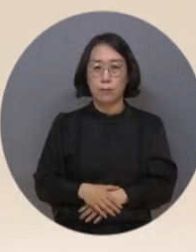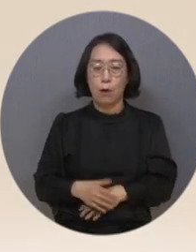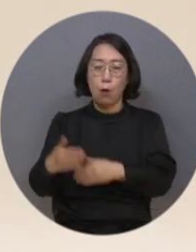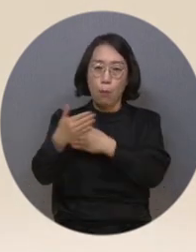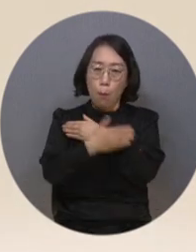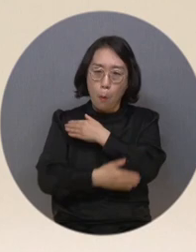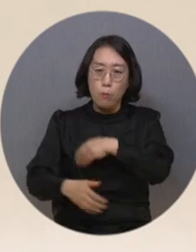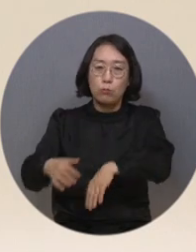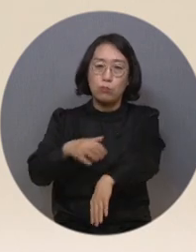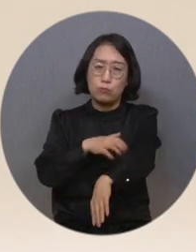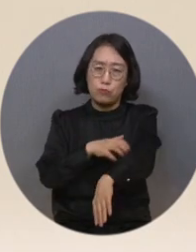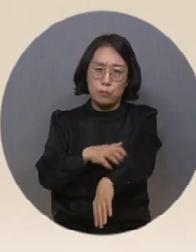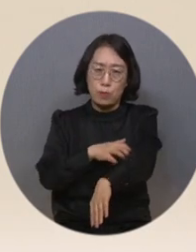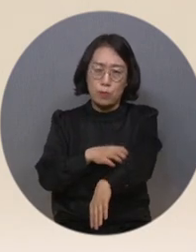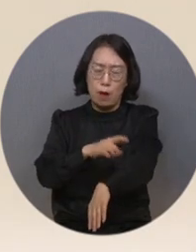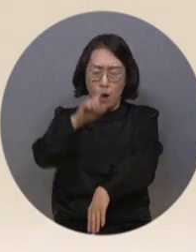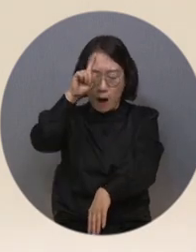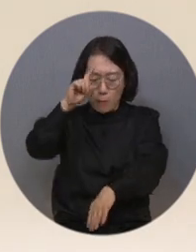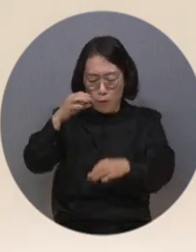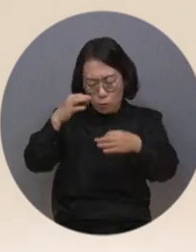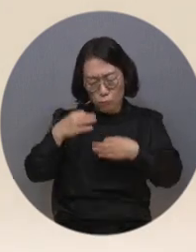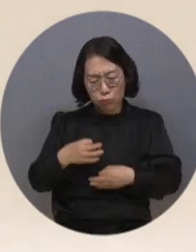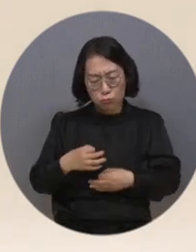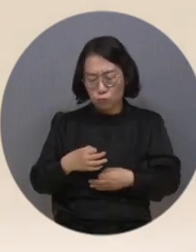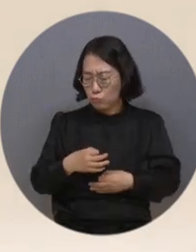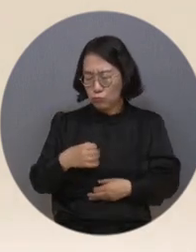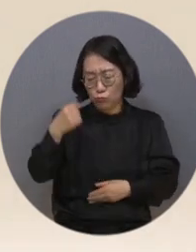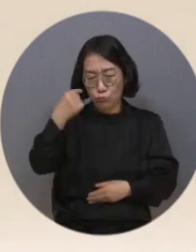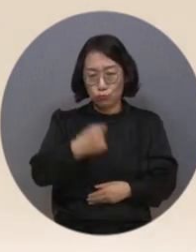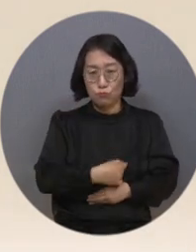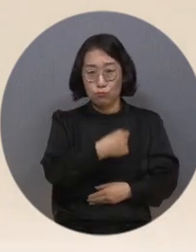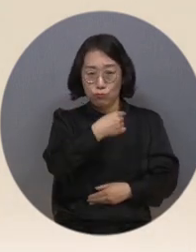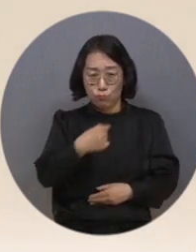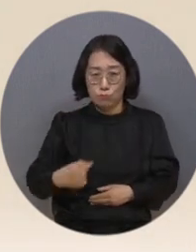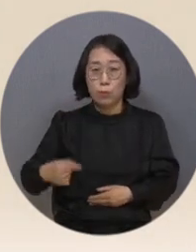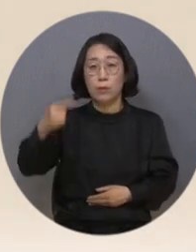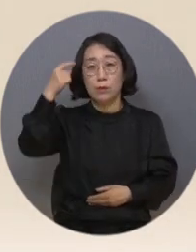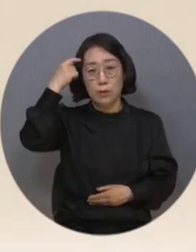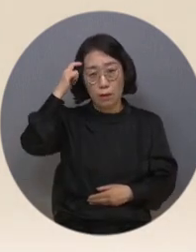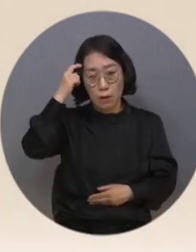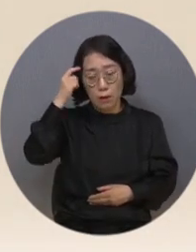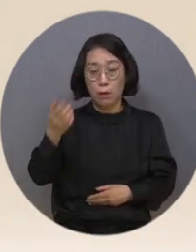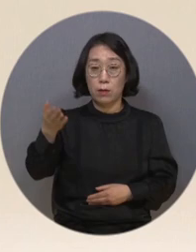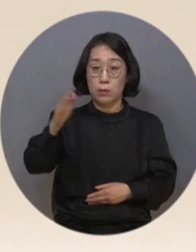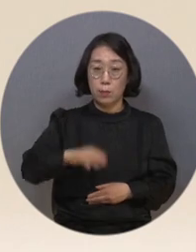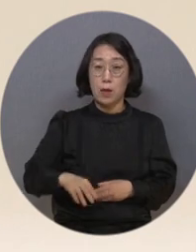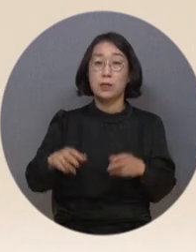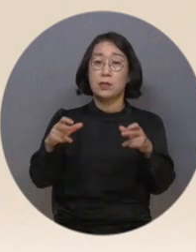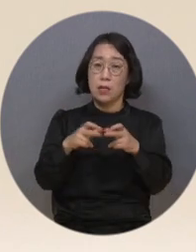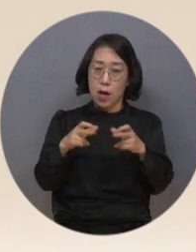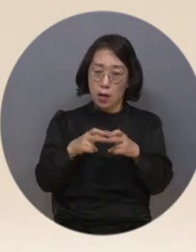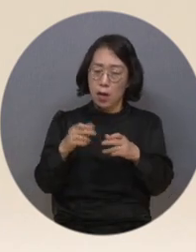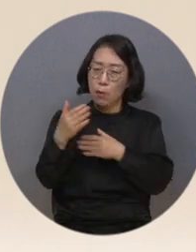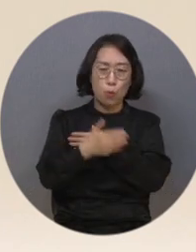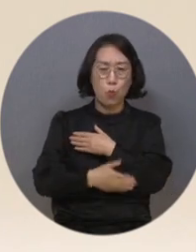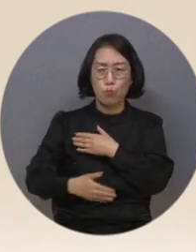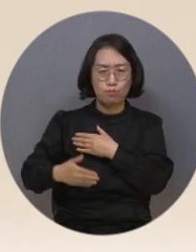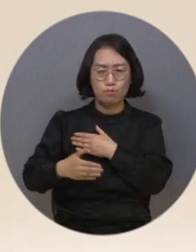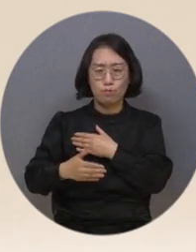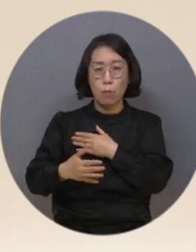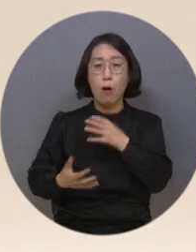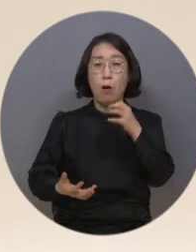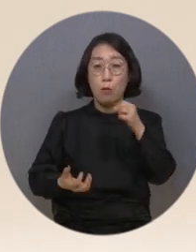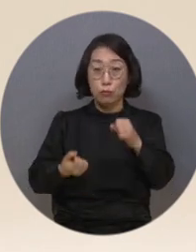불편하고 아무것도 쓰잘데기 없는 나였던 내가, 장애를 가지고 있던 내가